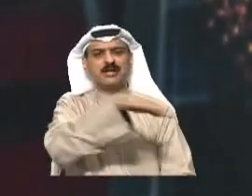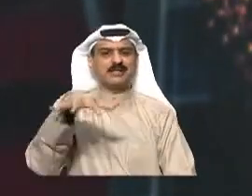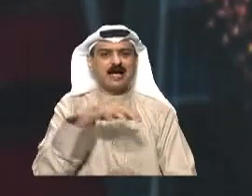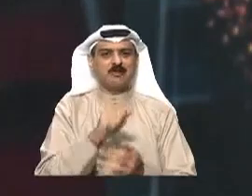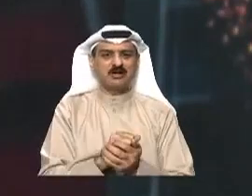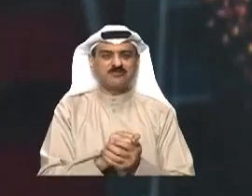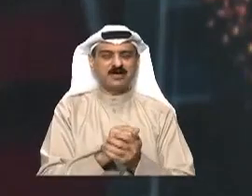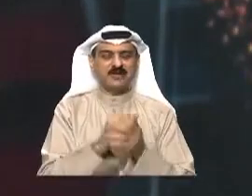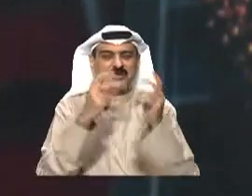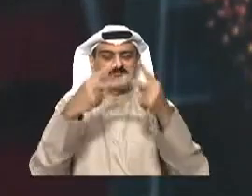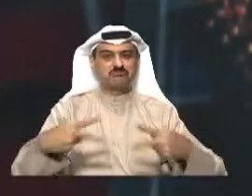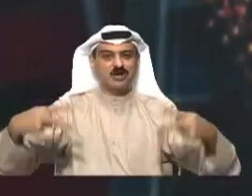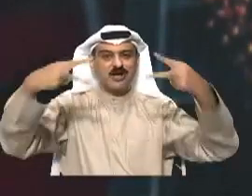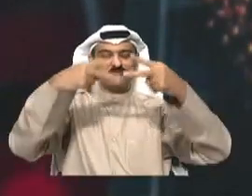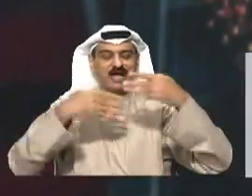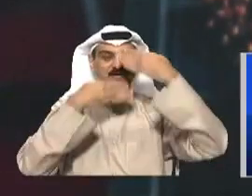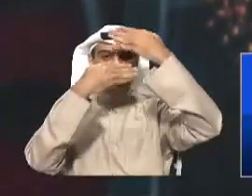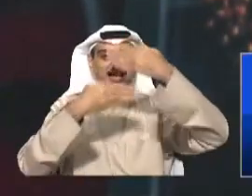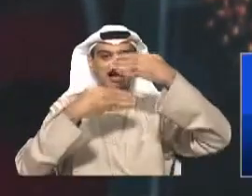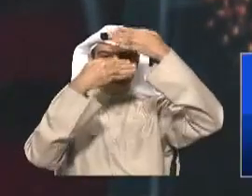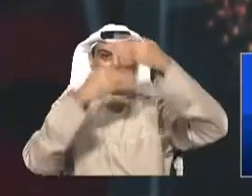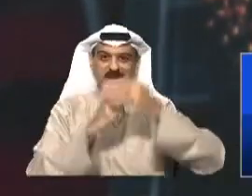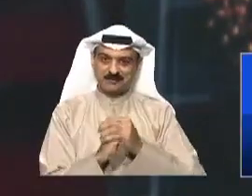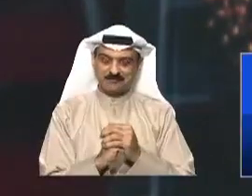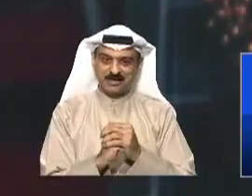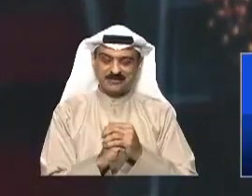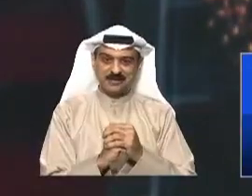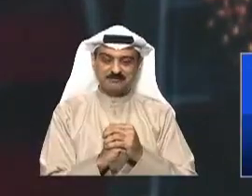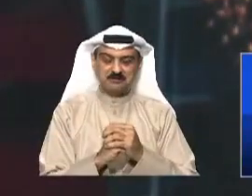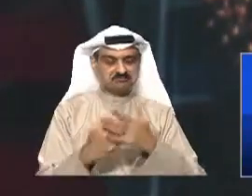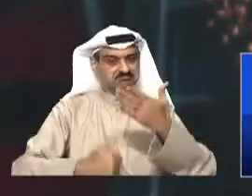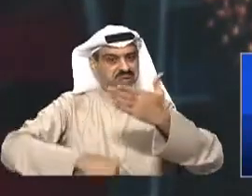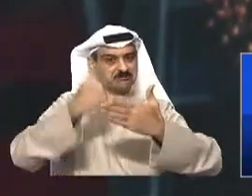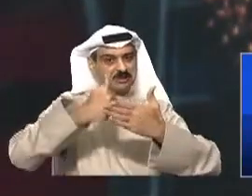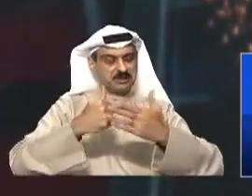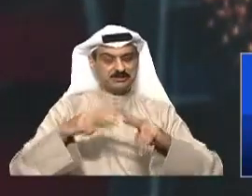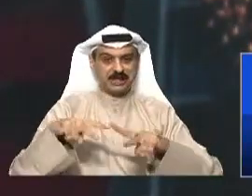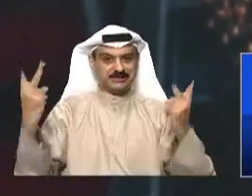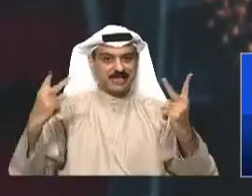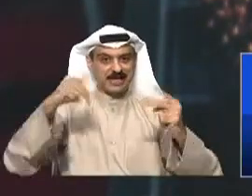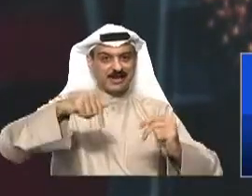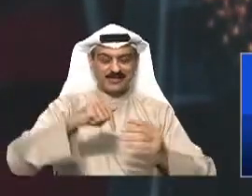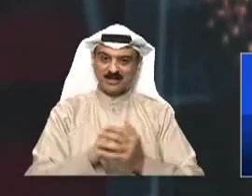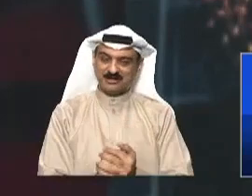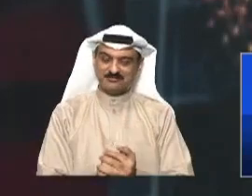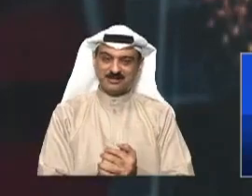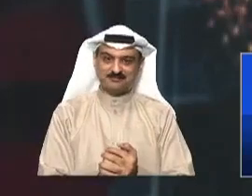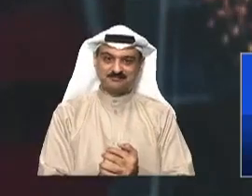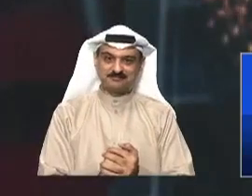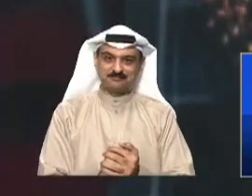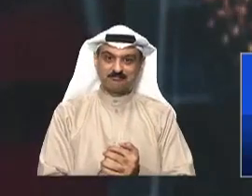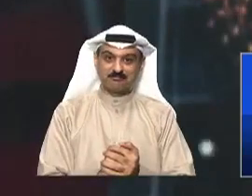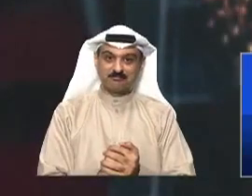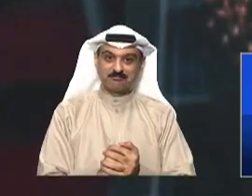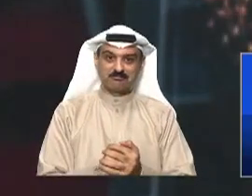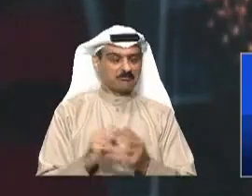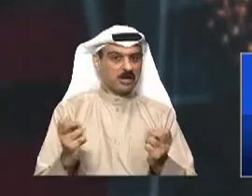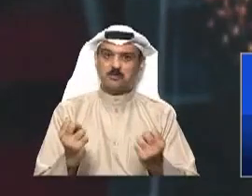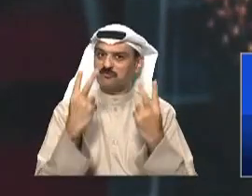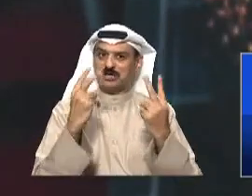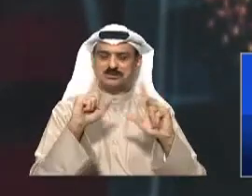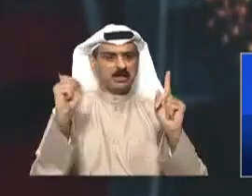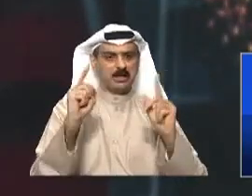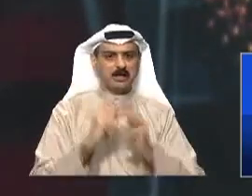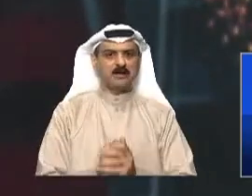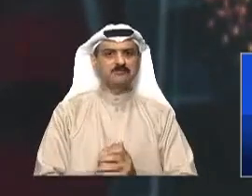بوصول المنتخب المغربي إلى دور الأربعة، ويعتبر إنجاز غير مسبوق الحقيقة، وهذا ليس بمفاجأة. شفنا